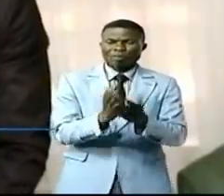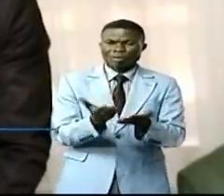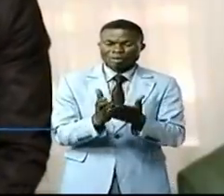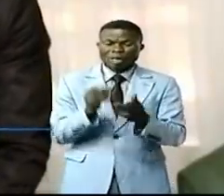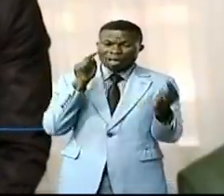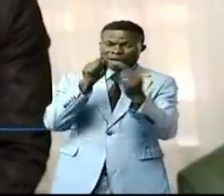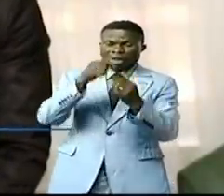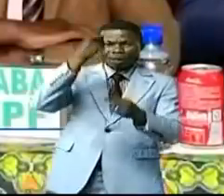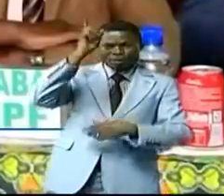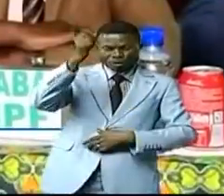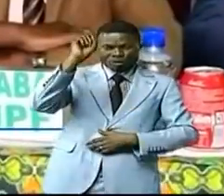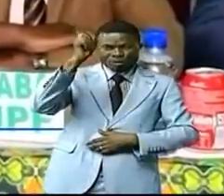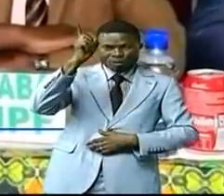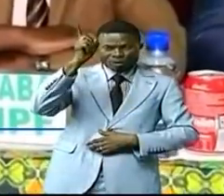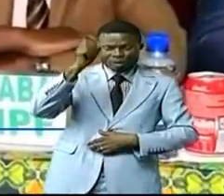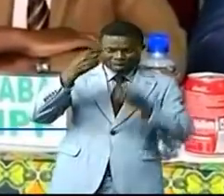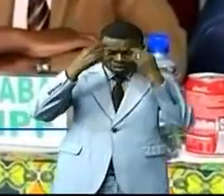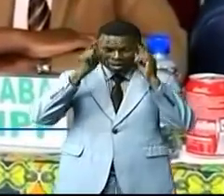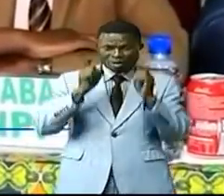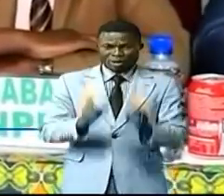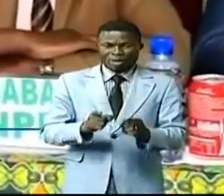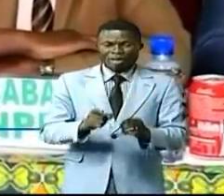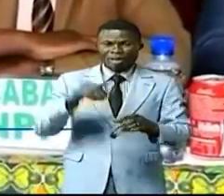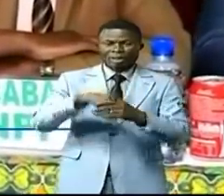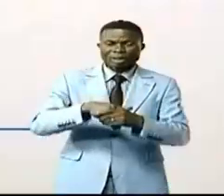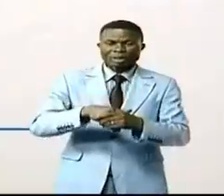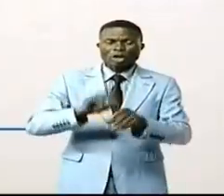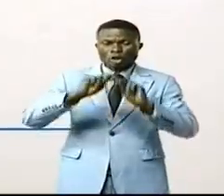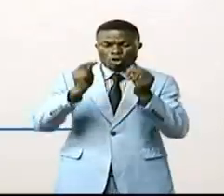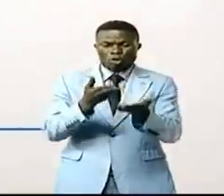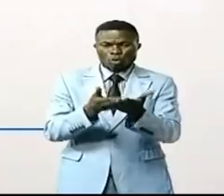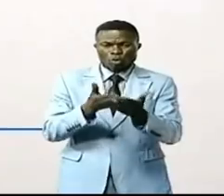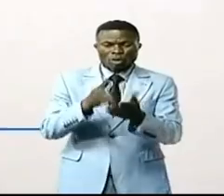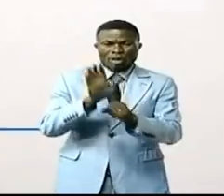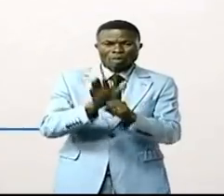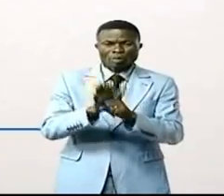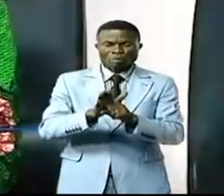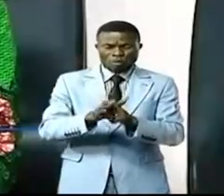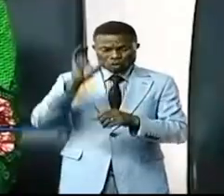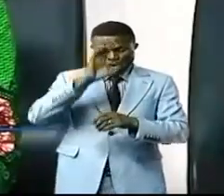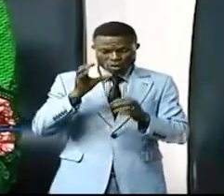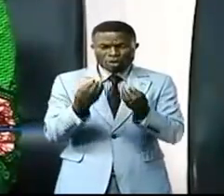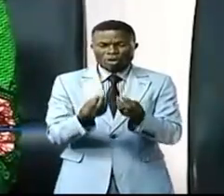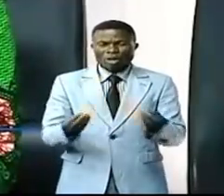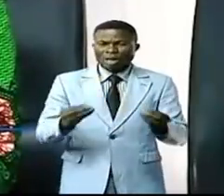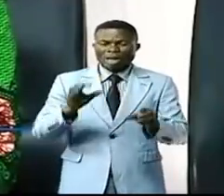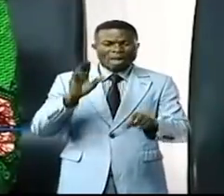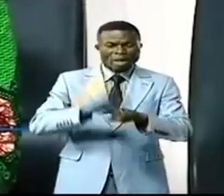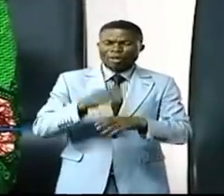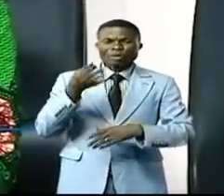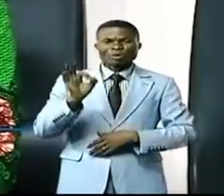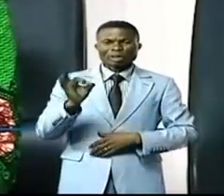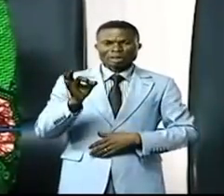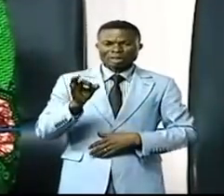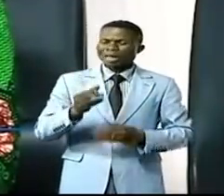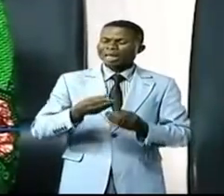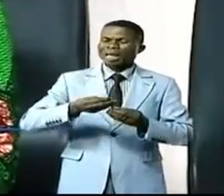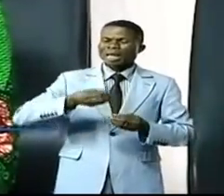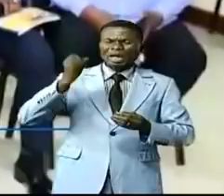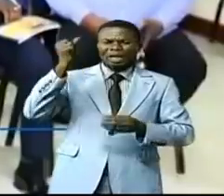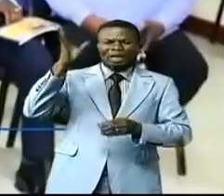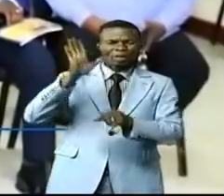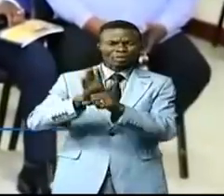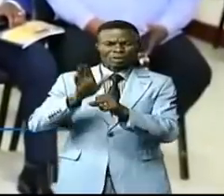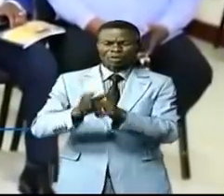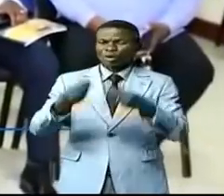l'objectif principal est de déterminer au sein d'une même structure différents permis de recherche non exploités à haut potentiel minier et